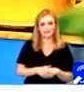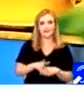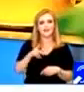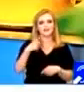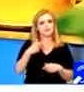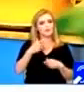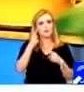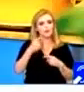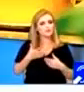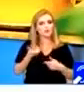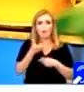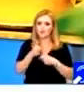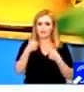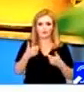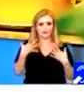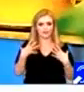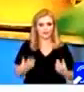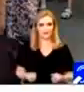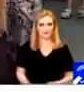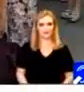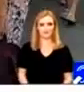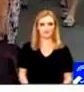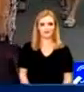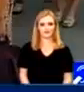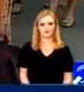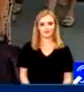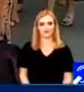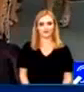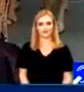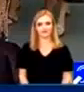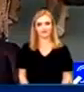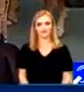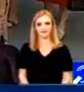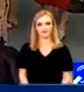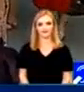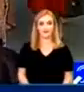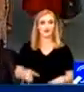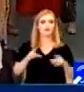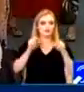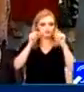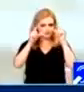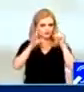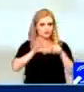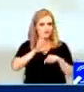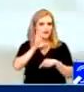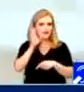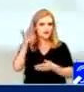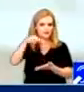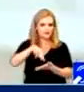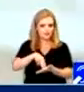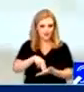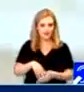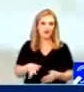sănătate și spun că produsele apicole fac toți banii. Treziți cu noaptea în cap, apicultorii din toate